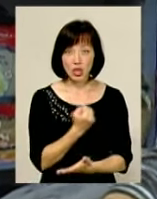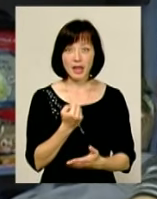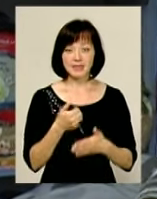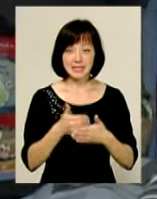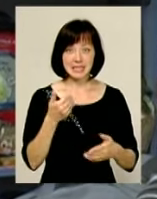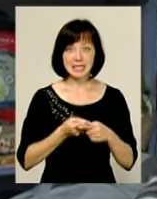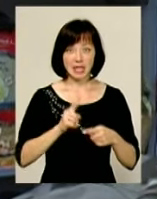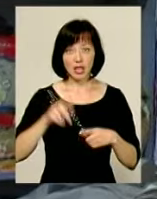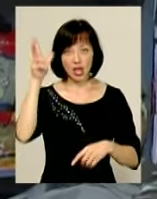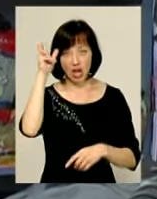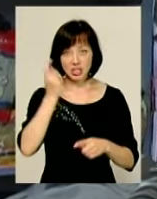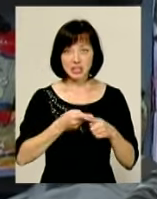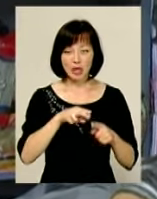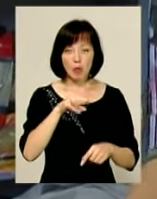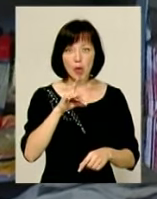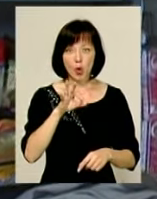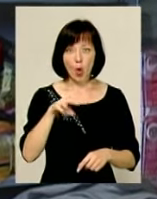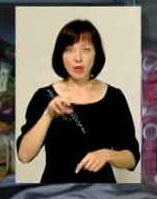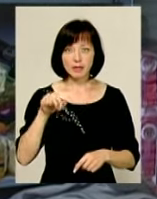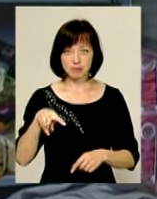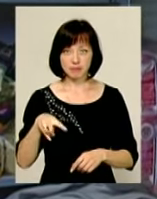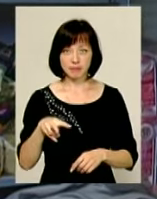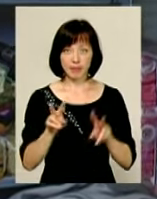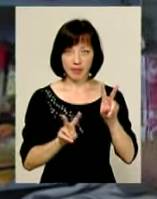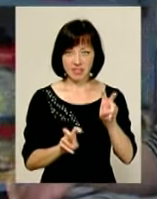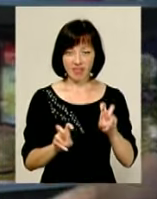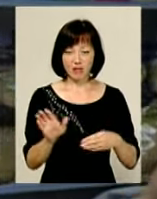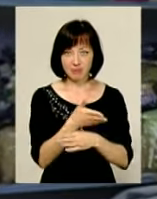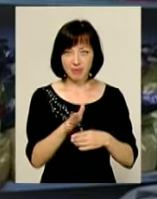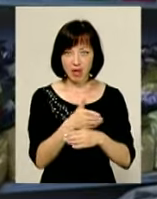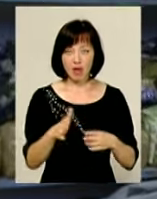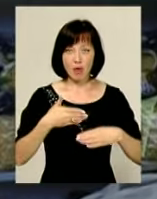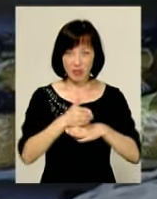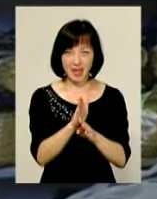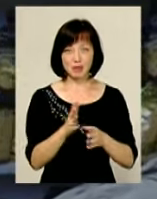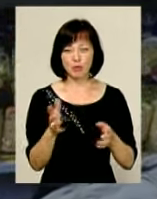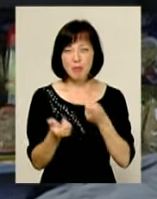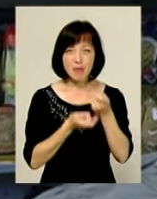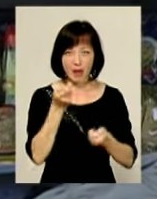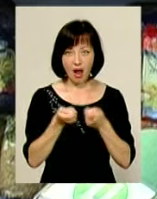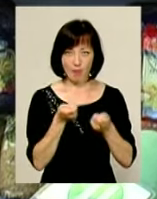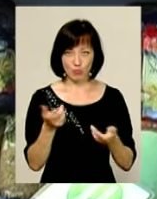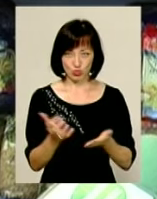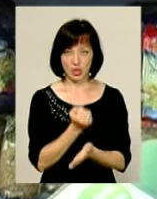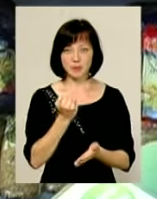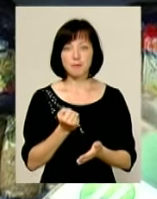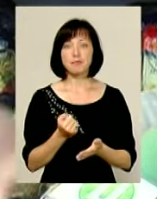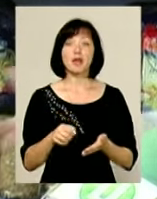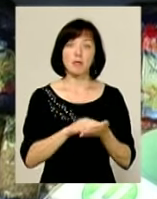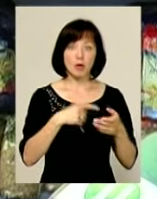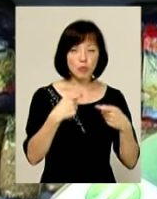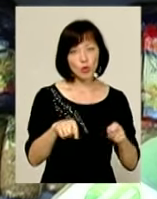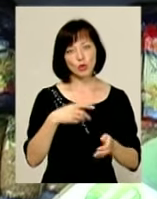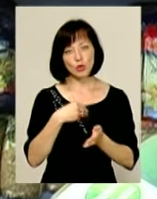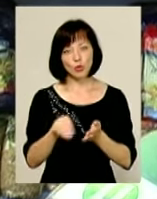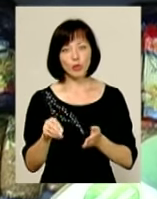від цієї гречки, це проділ називається, вона б'ється і через то получається така мінка фракція. Перепроду я купую